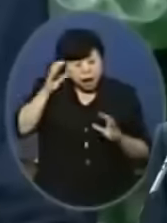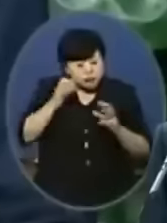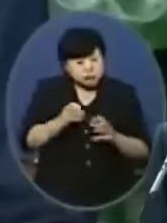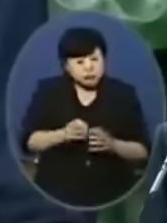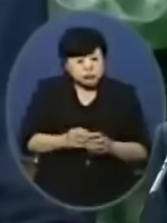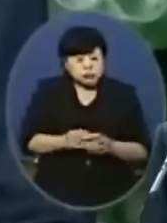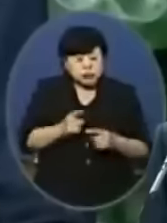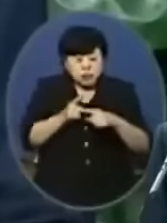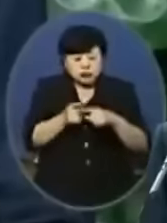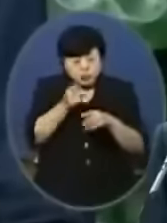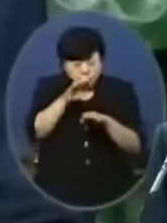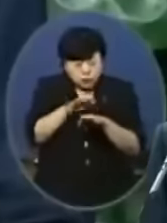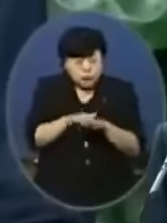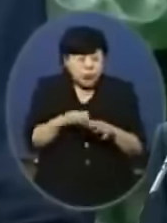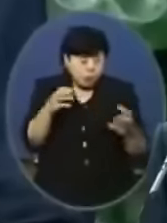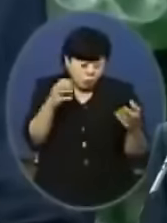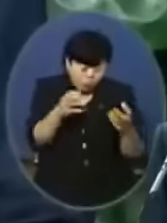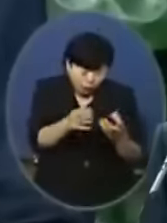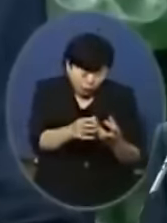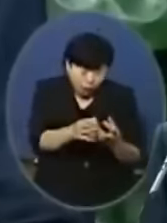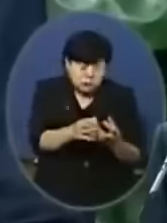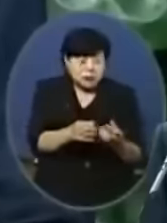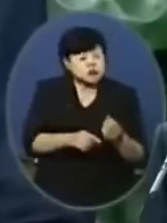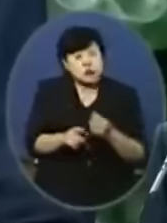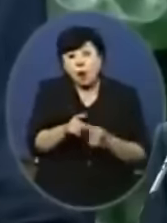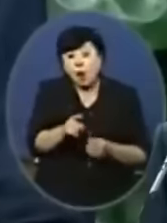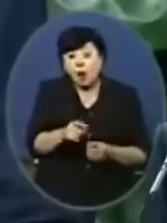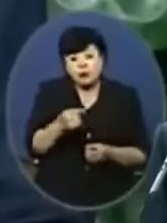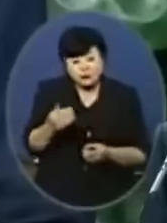그렇게 나오냐고. 그런데 내가 하는 말은